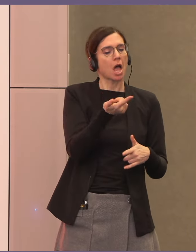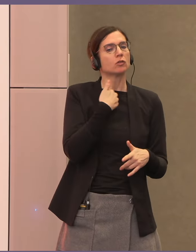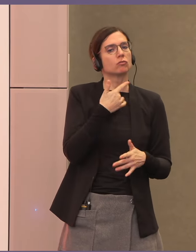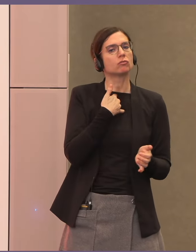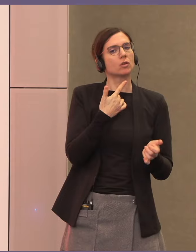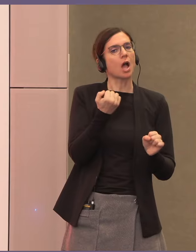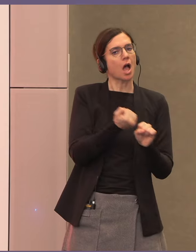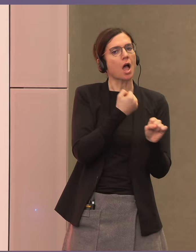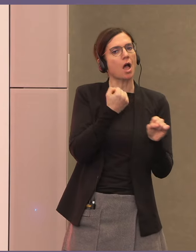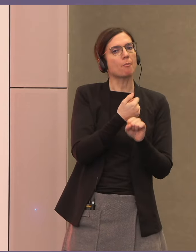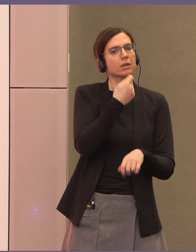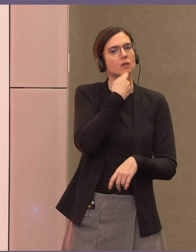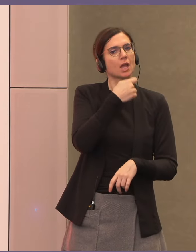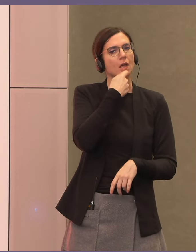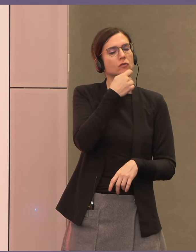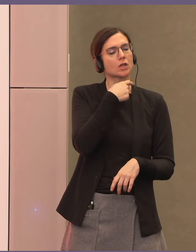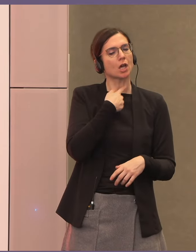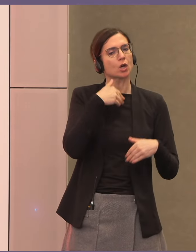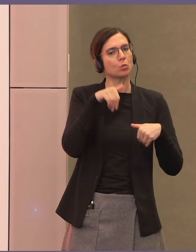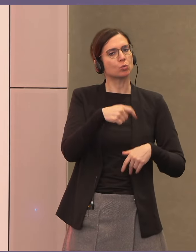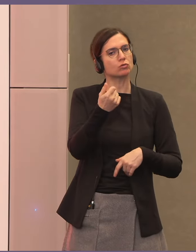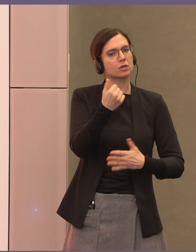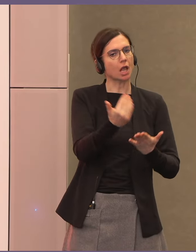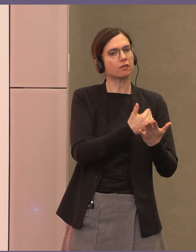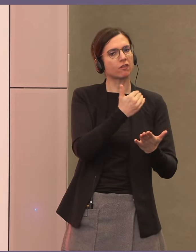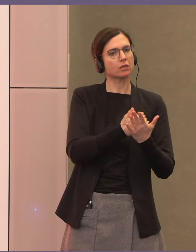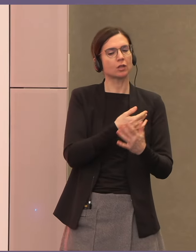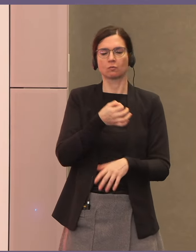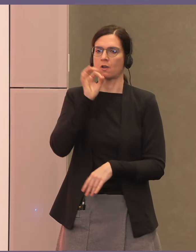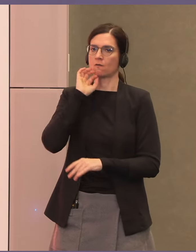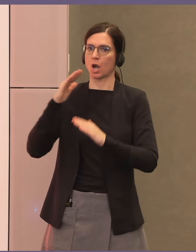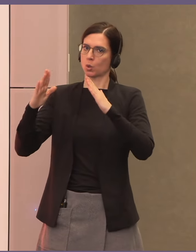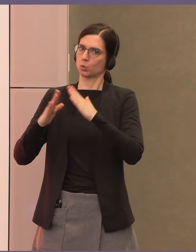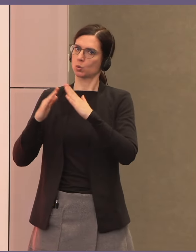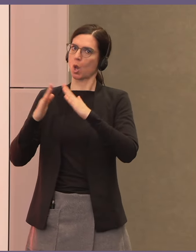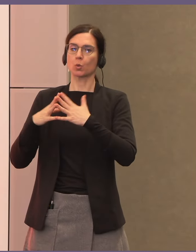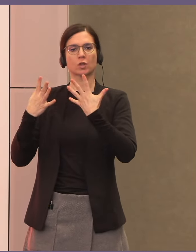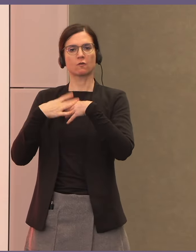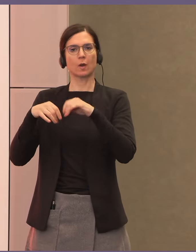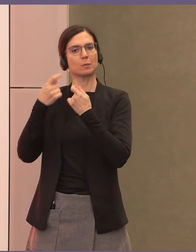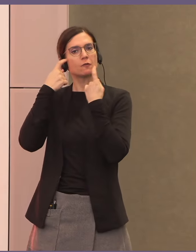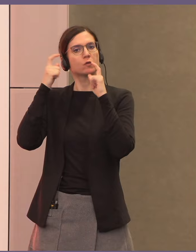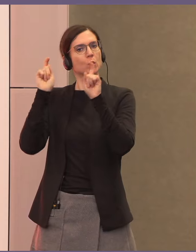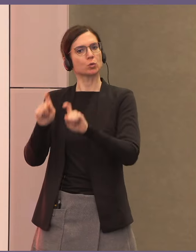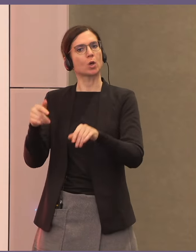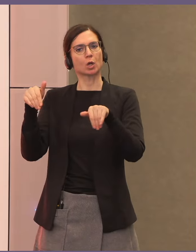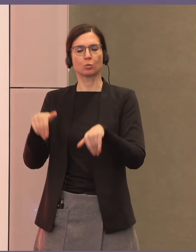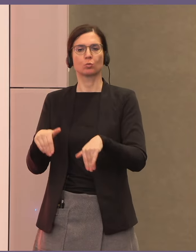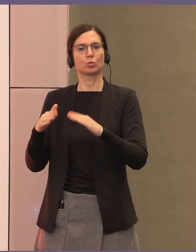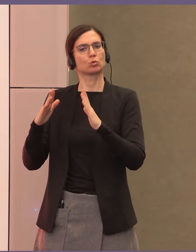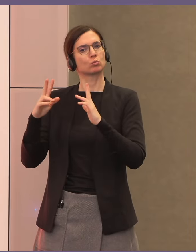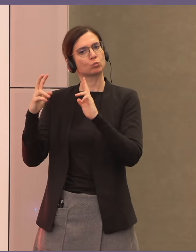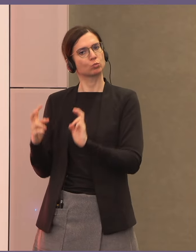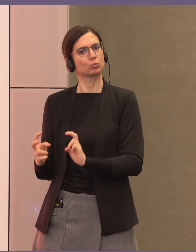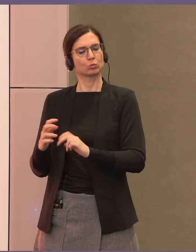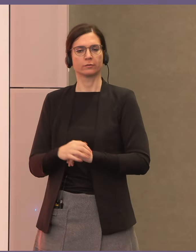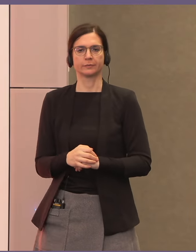Ernährer der Familie der Erwerbstätigkeit nachgeht, während die Frau als Familienfürsorgerin zu Hause bleibt.